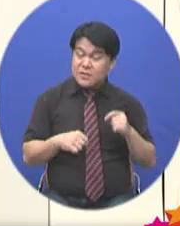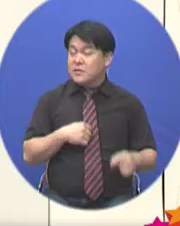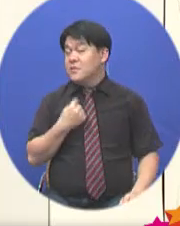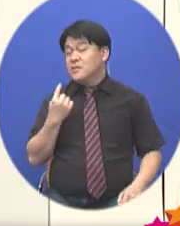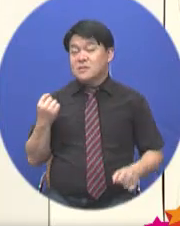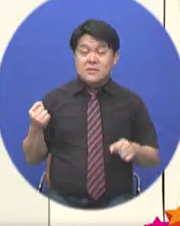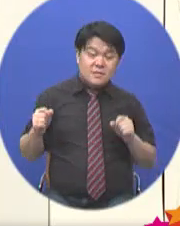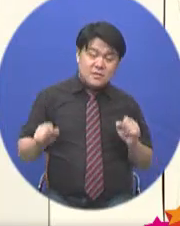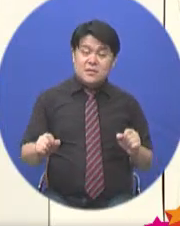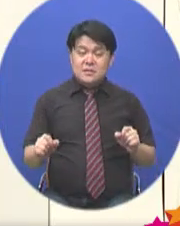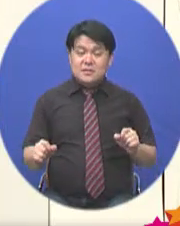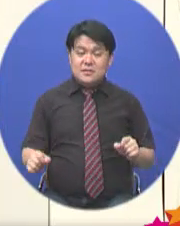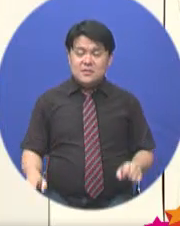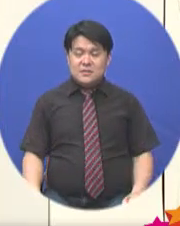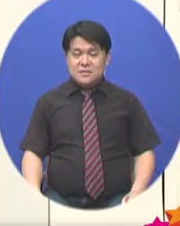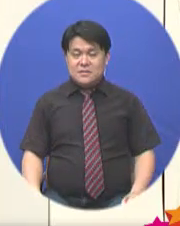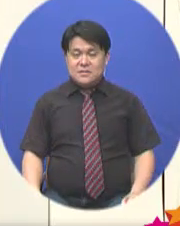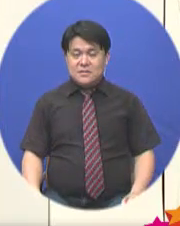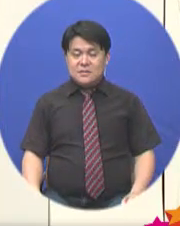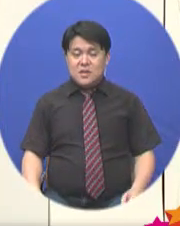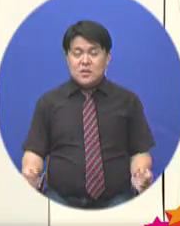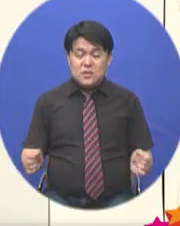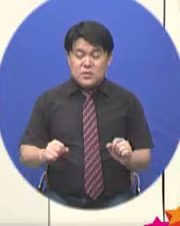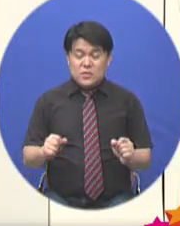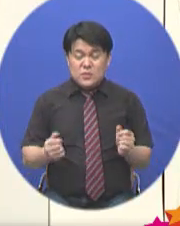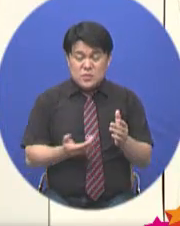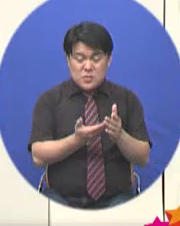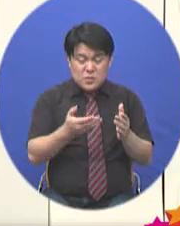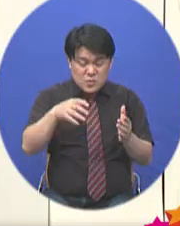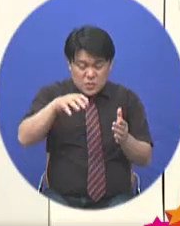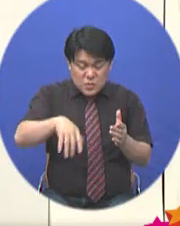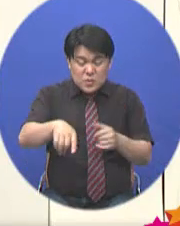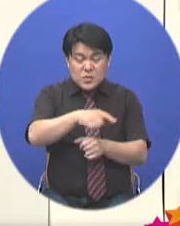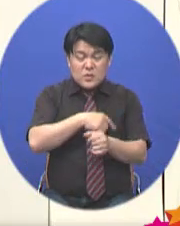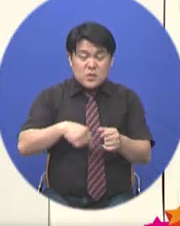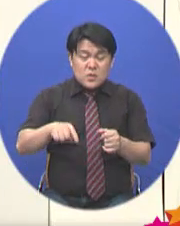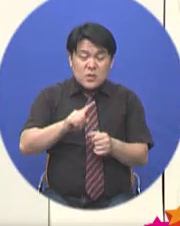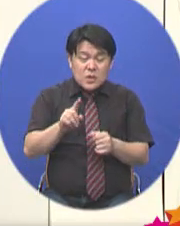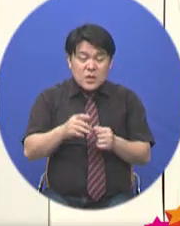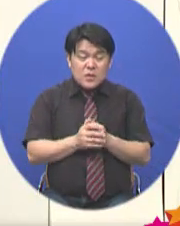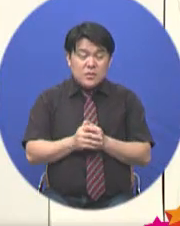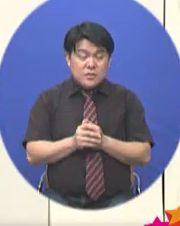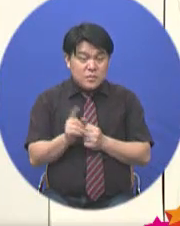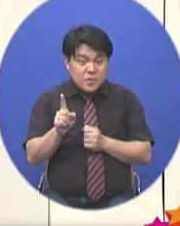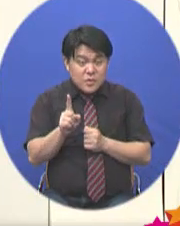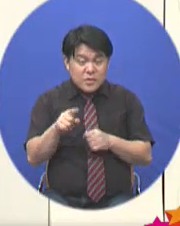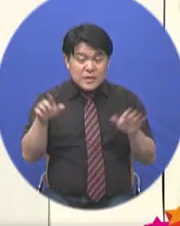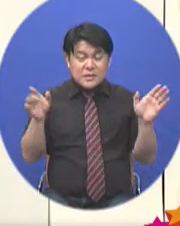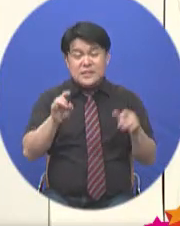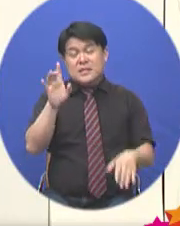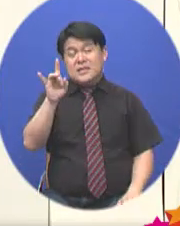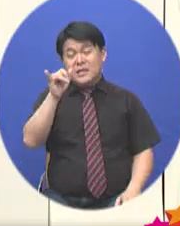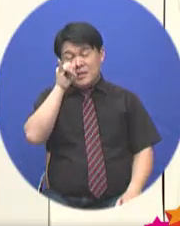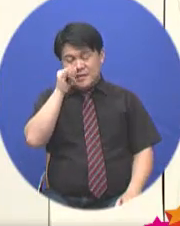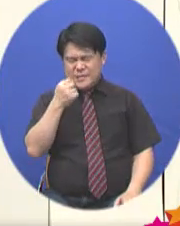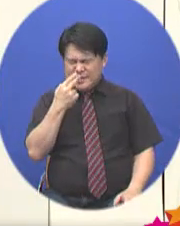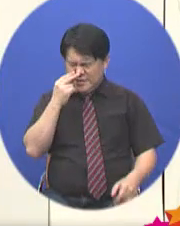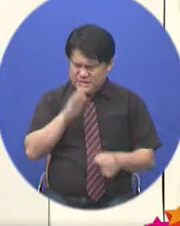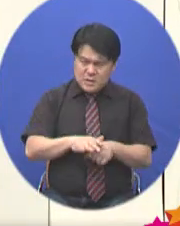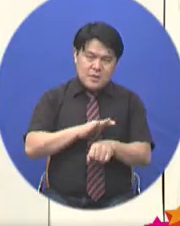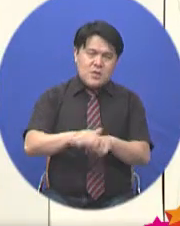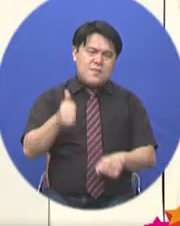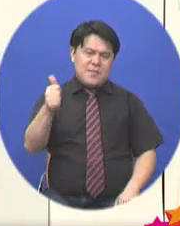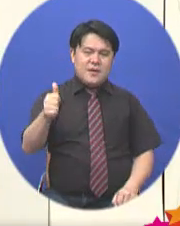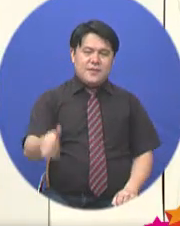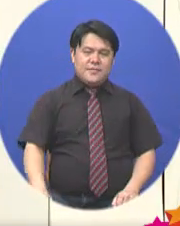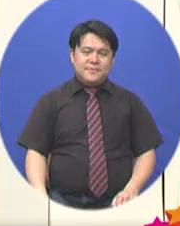혼자서 있는 싸늘한 호숫가에 몰새 한 마리 기가 막히게